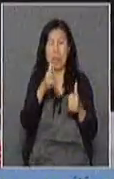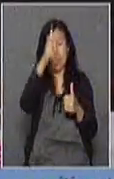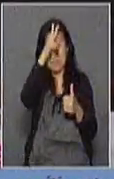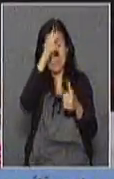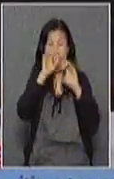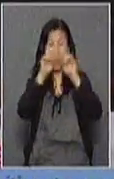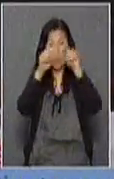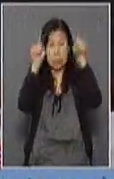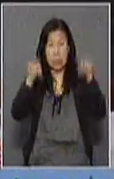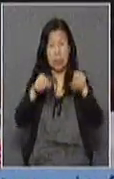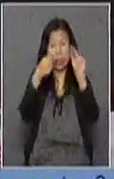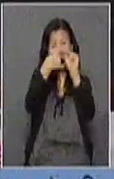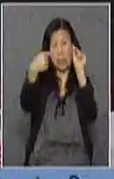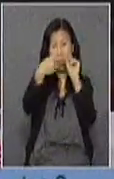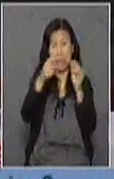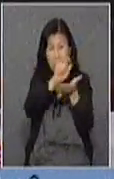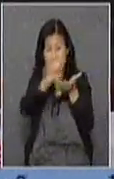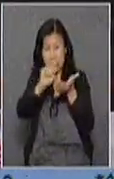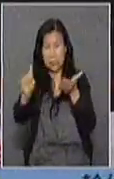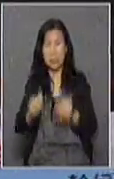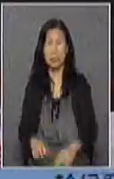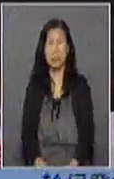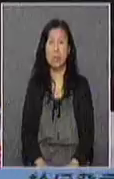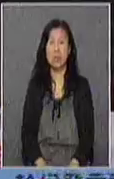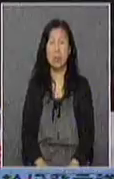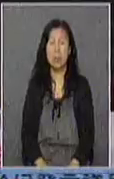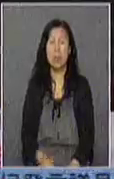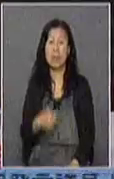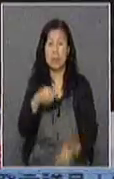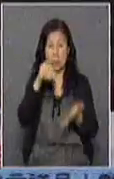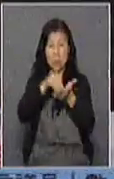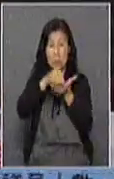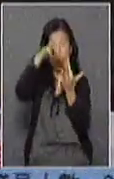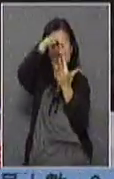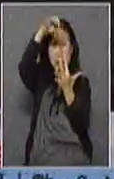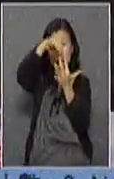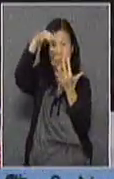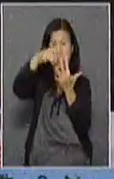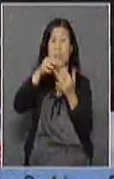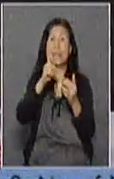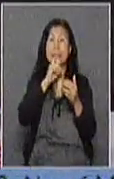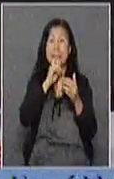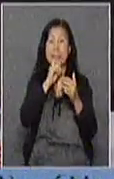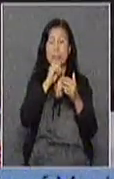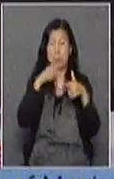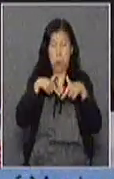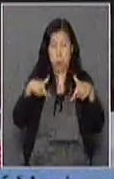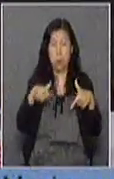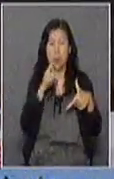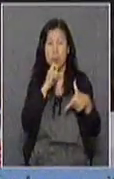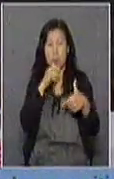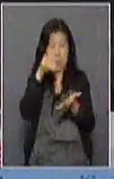第70段他是這樣寫的，他說要抉擇就要有勇氣，要果